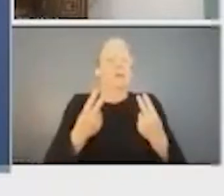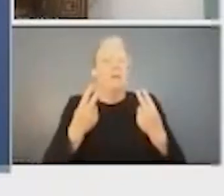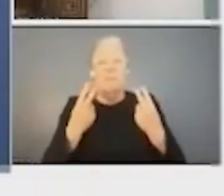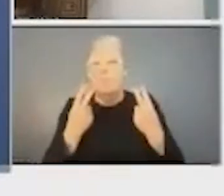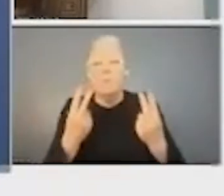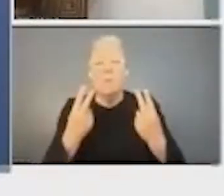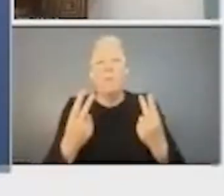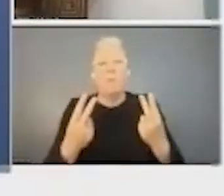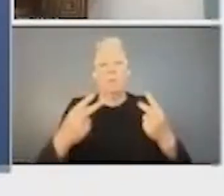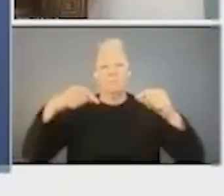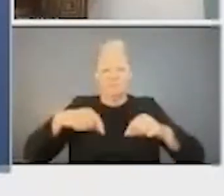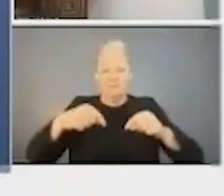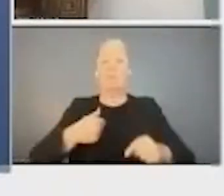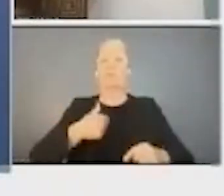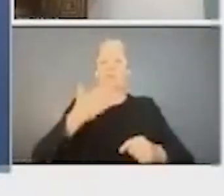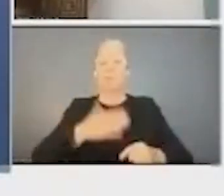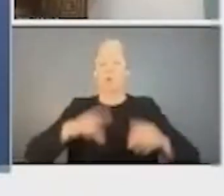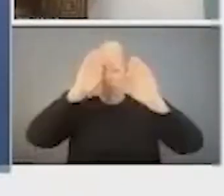الموضوع الهام جدا.